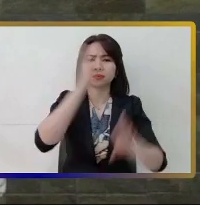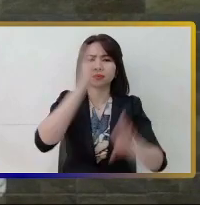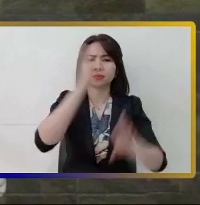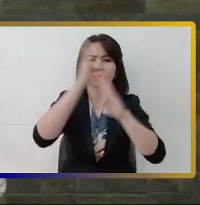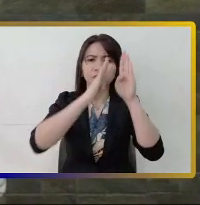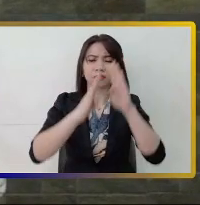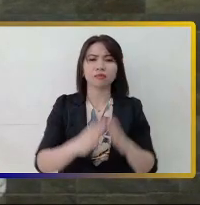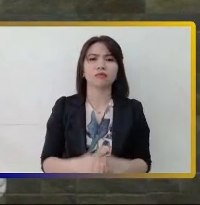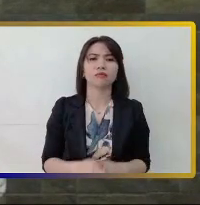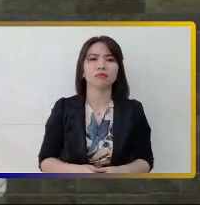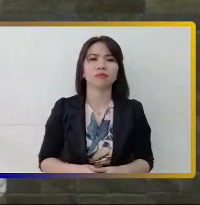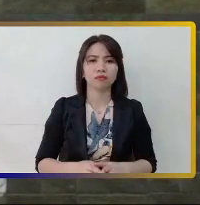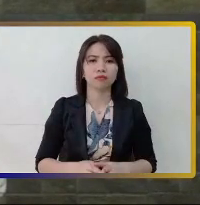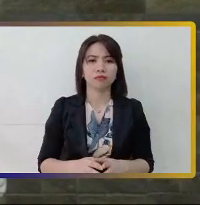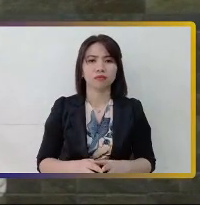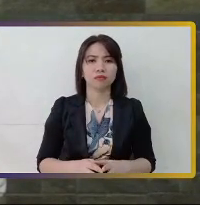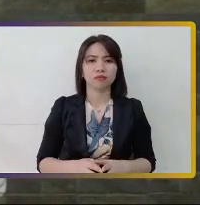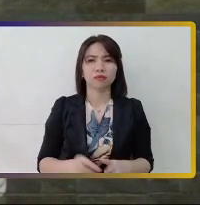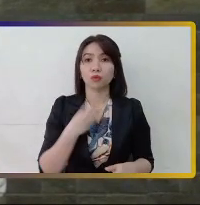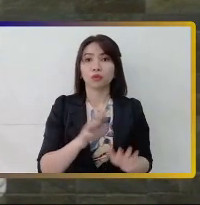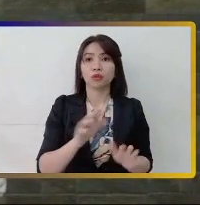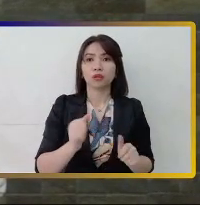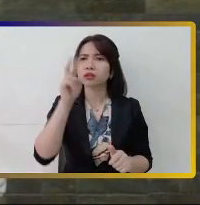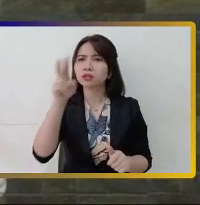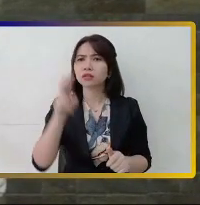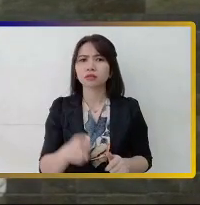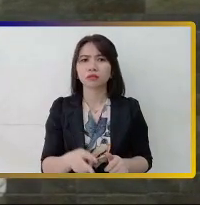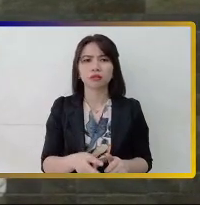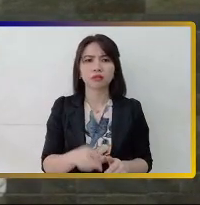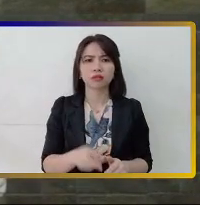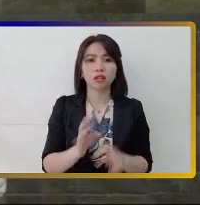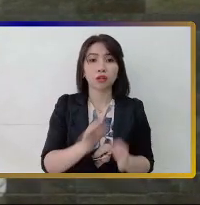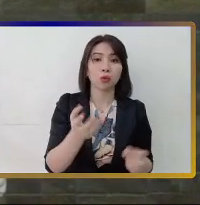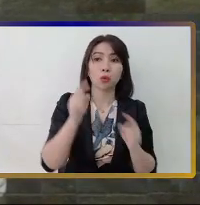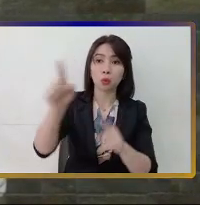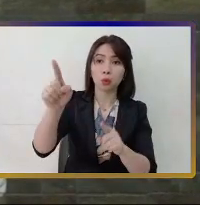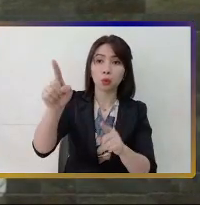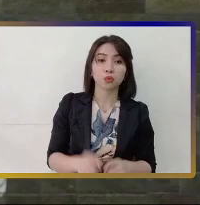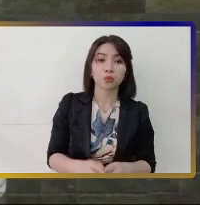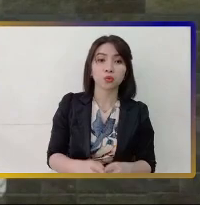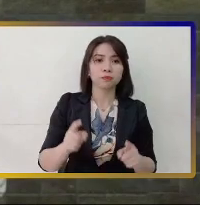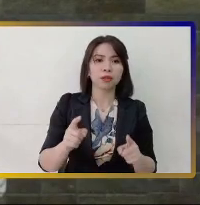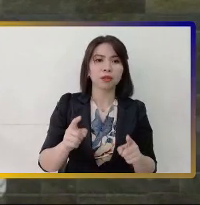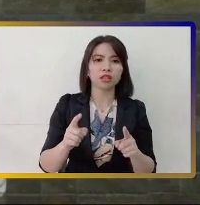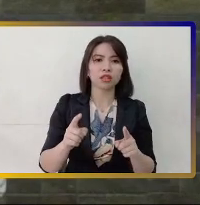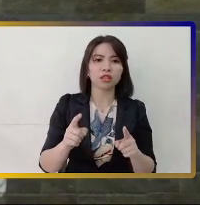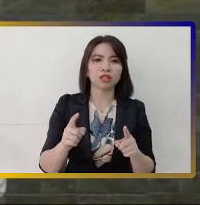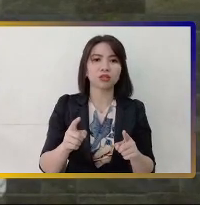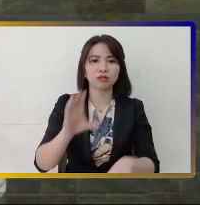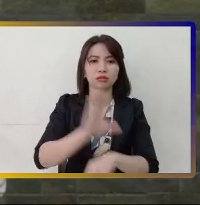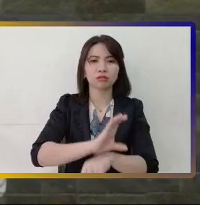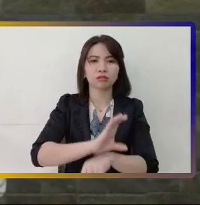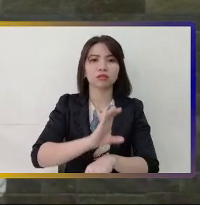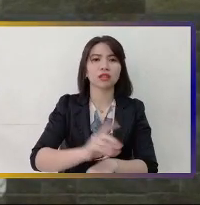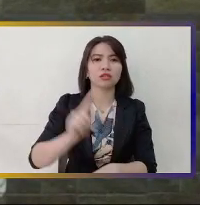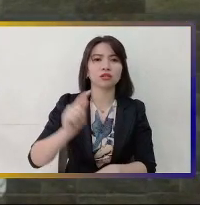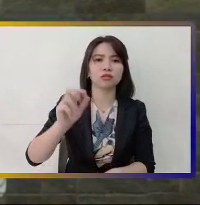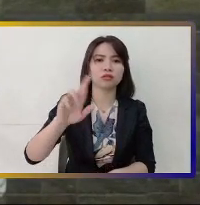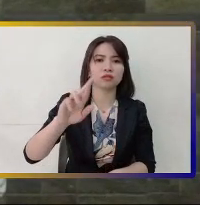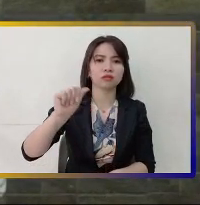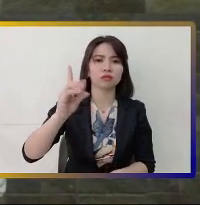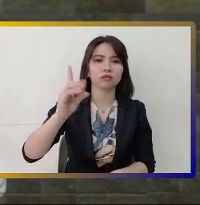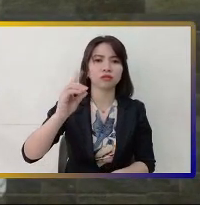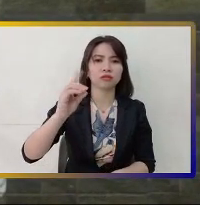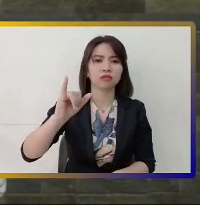mahalata mo na ang pagpunta mo sa simbahan ay ritual, ha? At routine lamang ng buhay mo, kapag